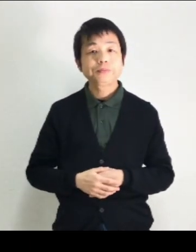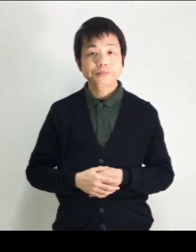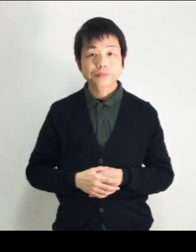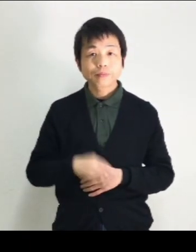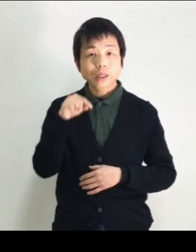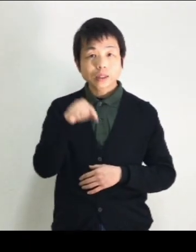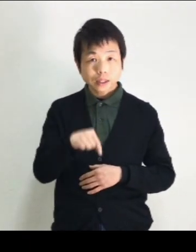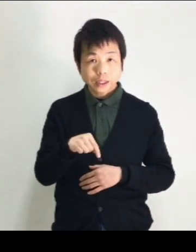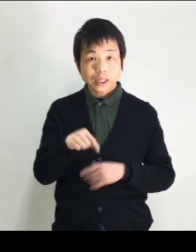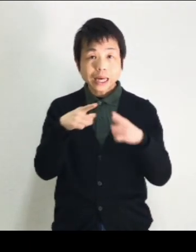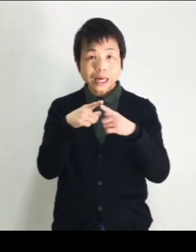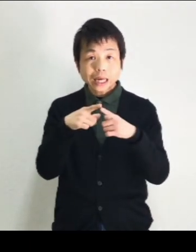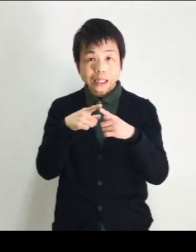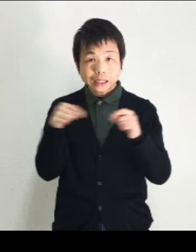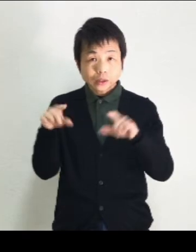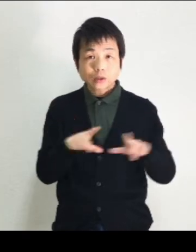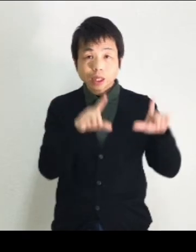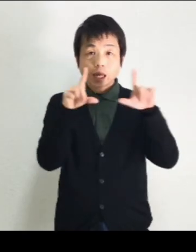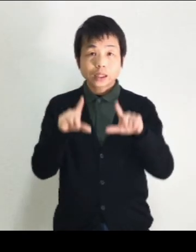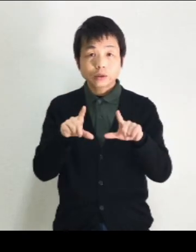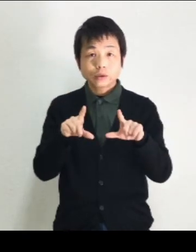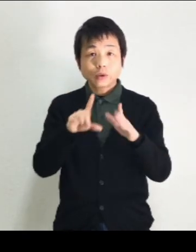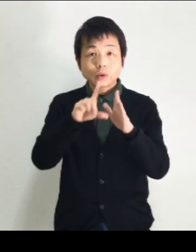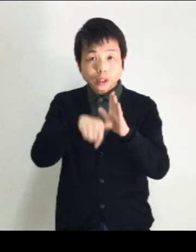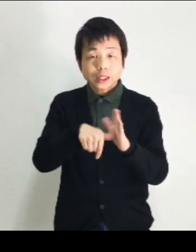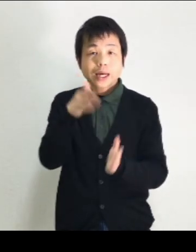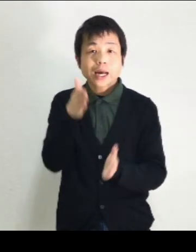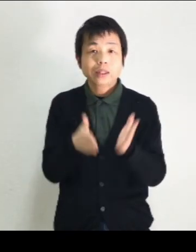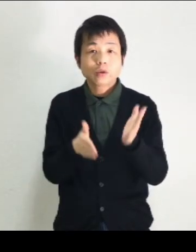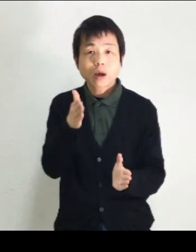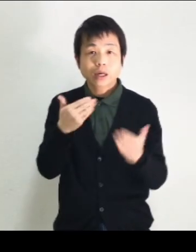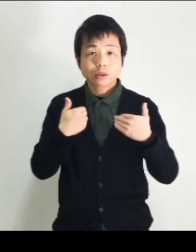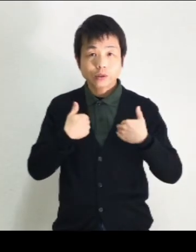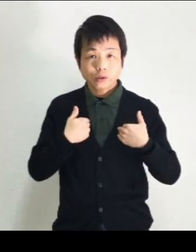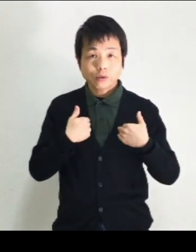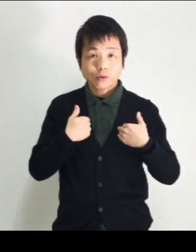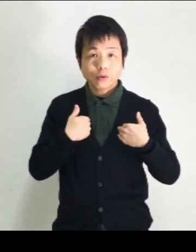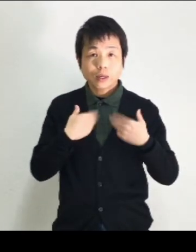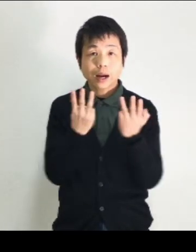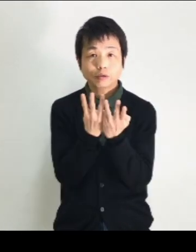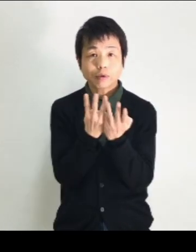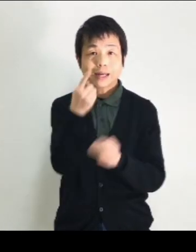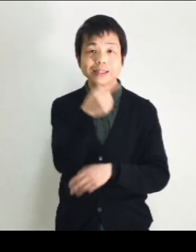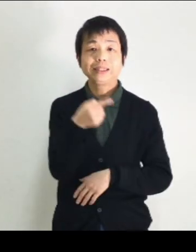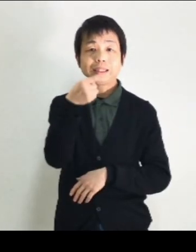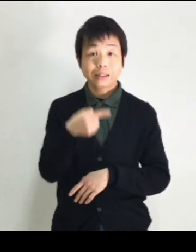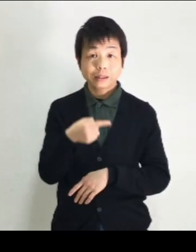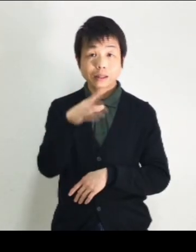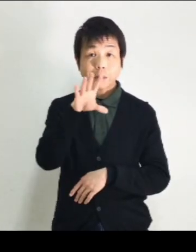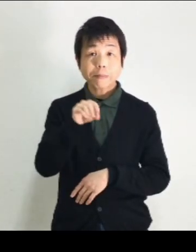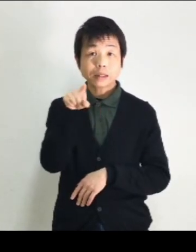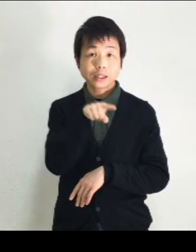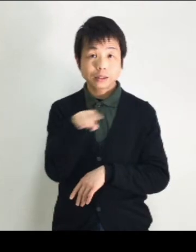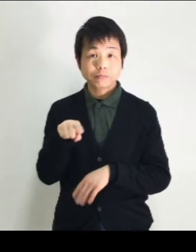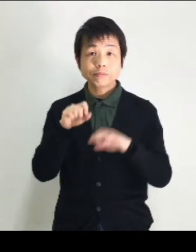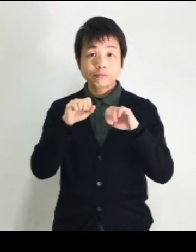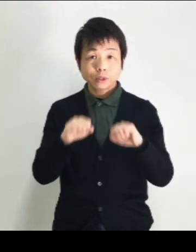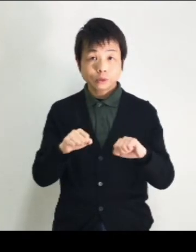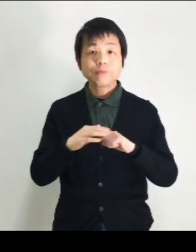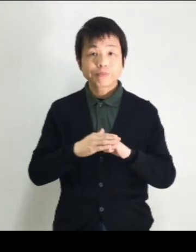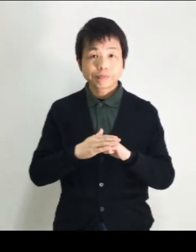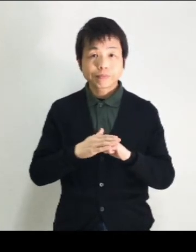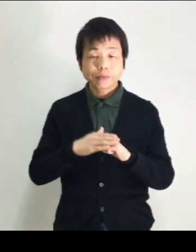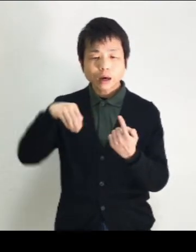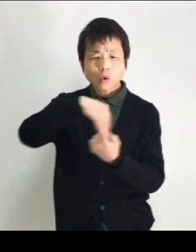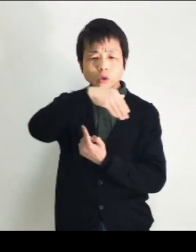ち日常介助が必要だと言われている人は、1000万人というところで、その